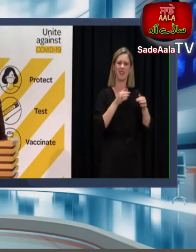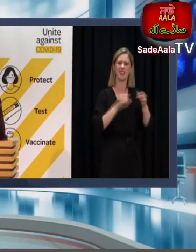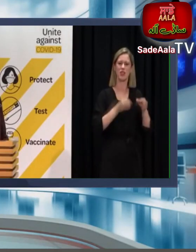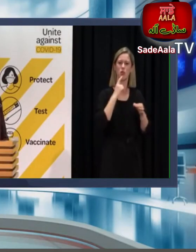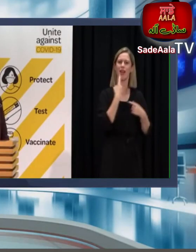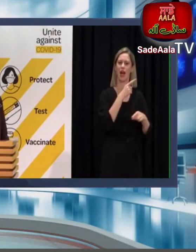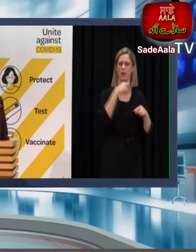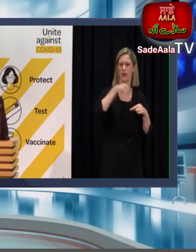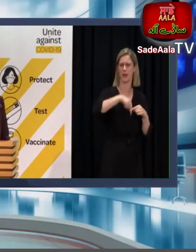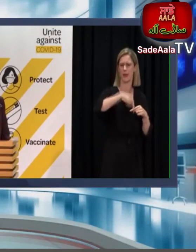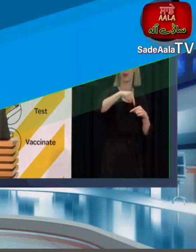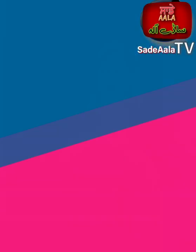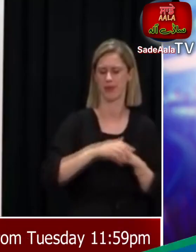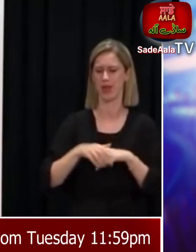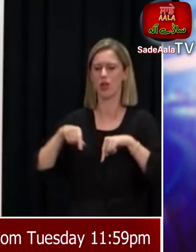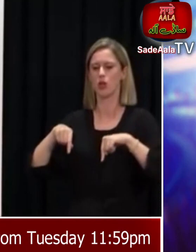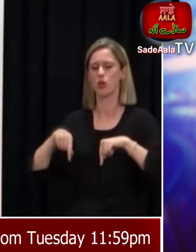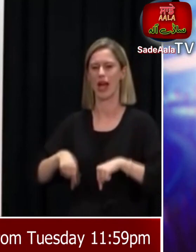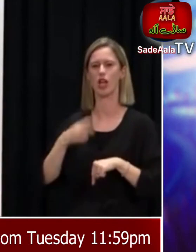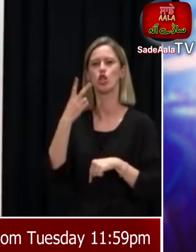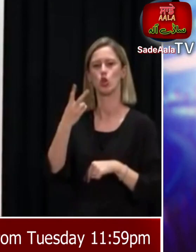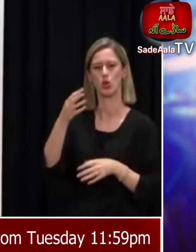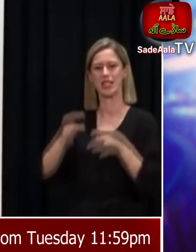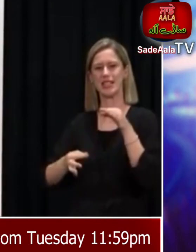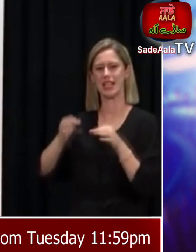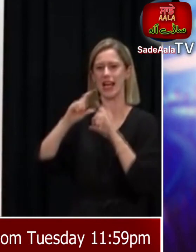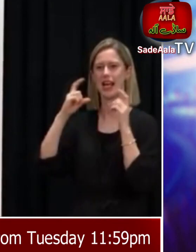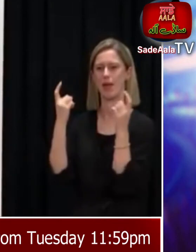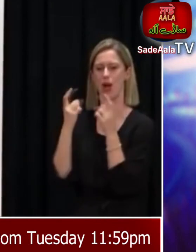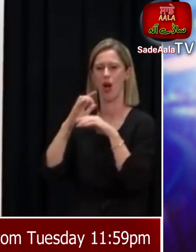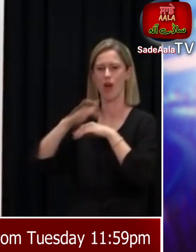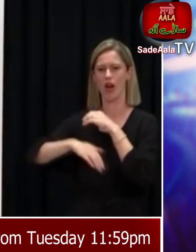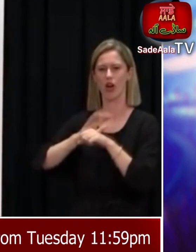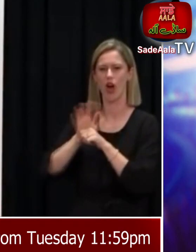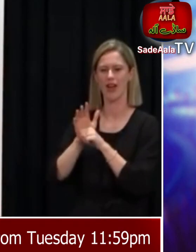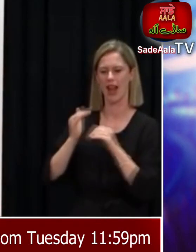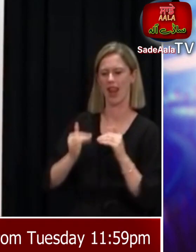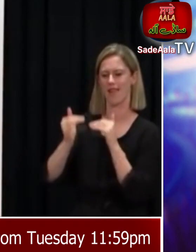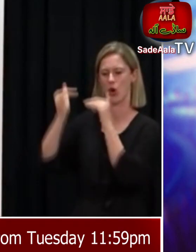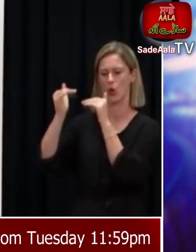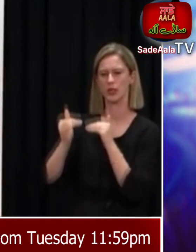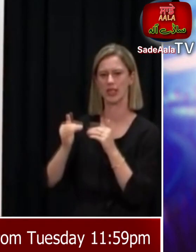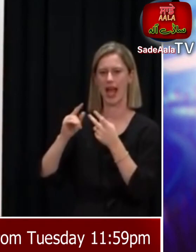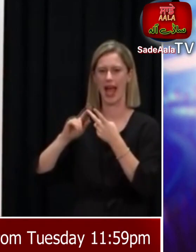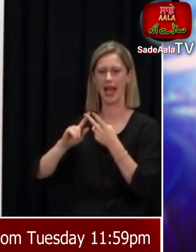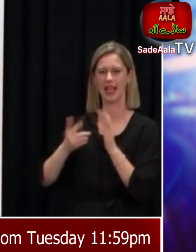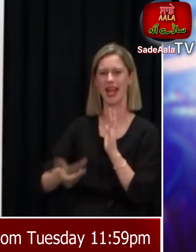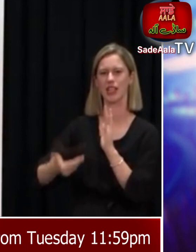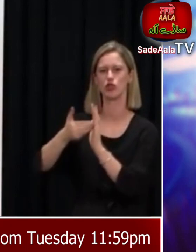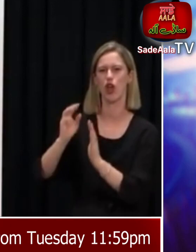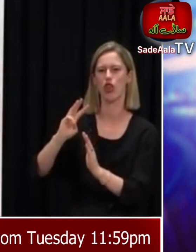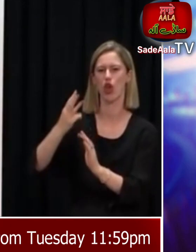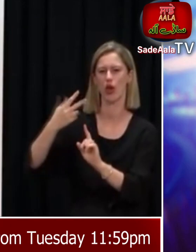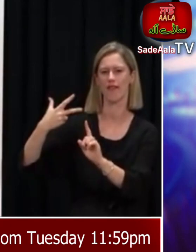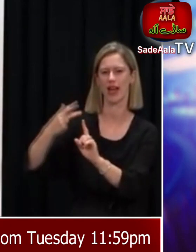ਇਹ ਬਦਲਾਅ ਕੀਤਾ ਜਾਣਾ ਜ਼ਰੂਰੀ ਸੀ ਉਧਰ ਆਕਲੈਂਡ ਦੇ ਵਿੱਚ ਟ੍ਰੈਫਿਕ ਲਾਈਟ ਸਿਸਟਮ ਸ਼ੁਰੂ ਕਰਨ ਦੇ ਬਾਰੇ ਉਨ੍ਹਾਂ ਕਿਹਾ ਕਿ ਪਬਲਿਕ